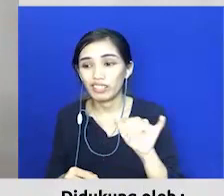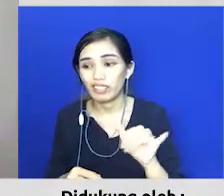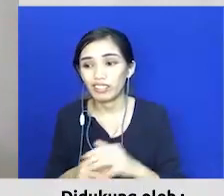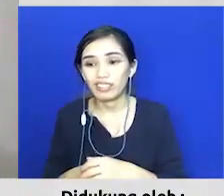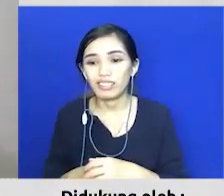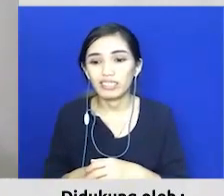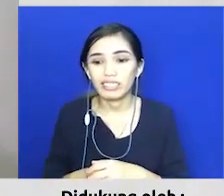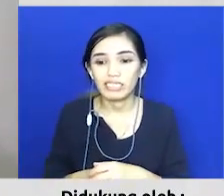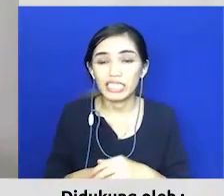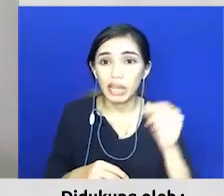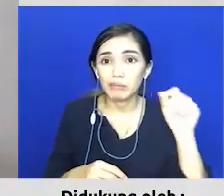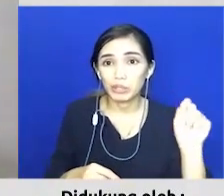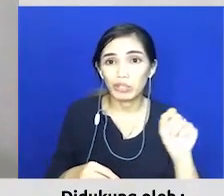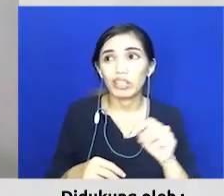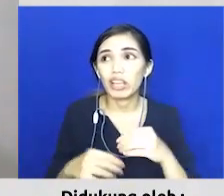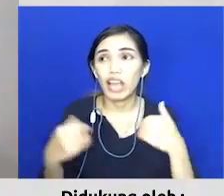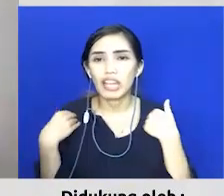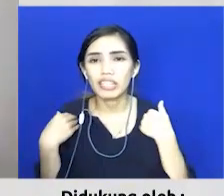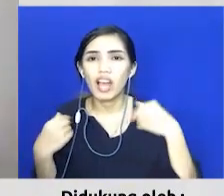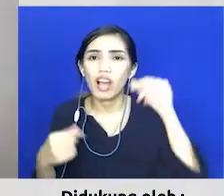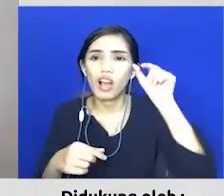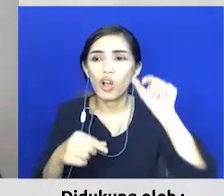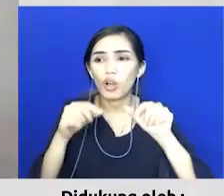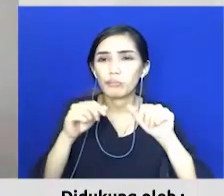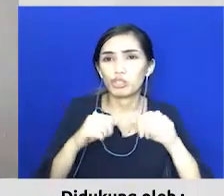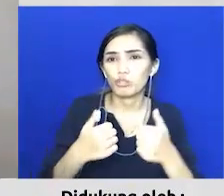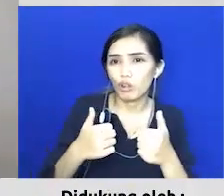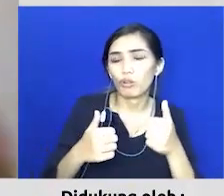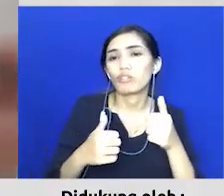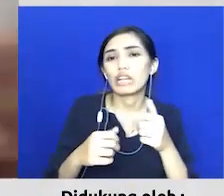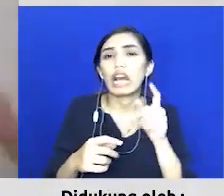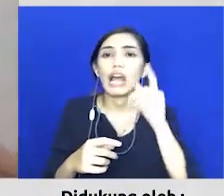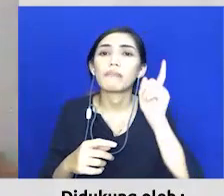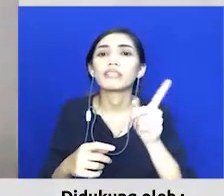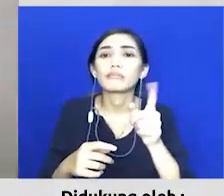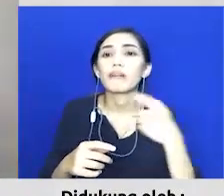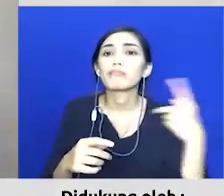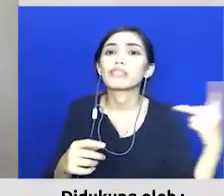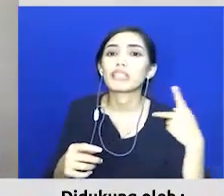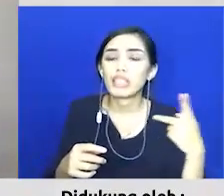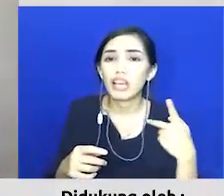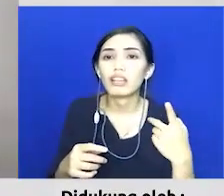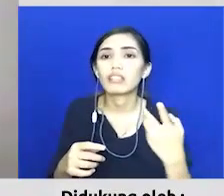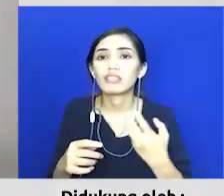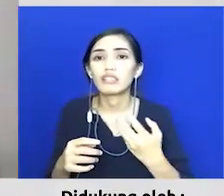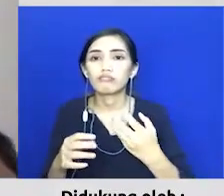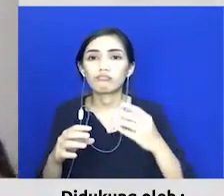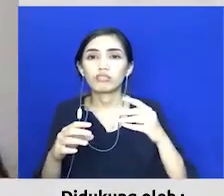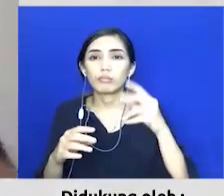ya mengkerdilkan film gitu, bahwa kalau idealis ya idealis gitu. Bahkan